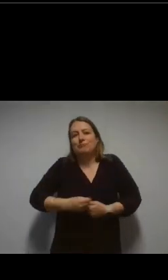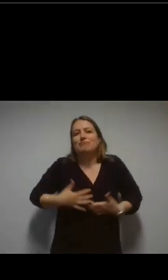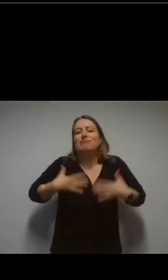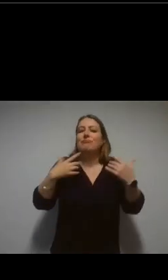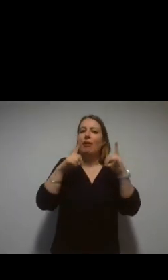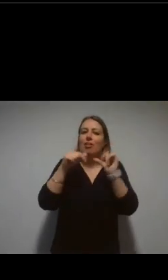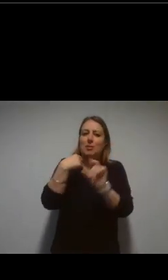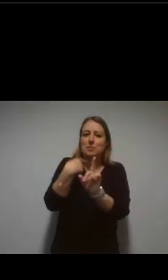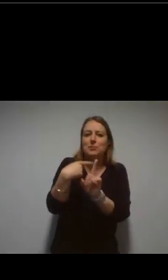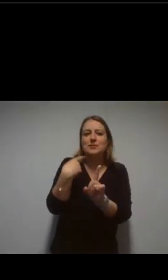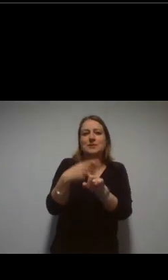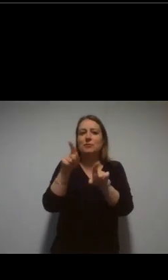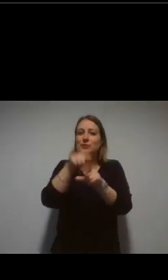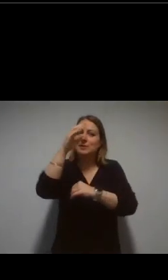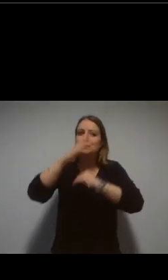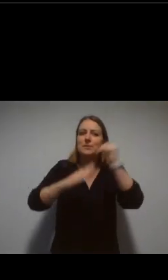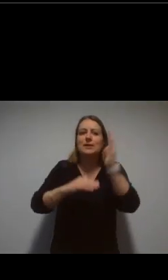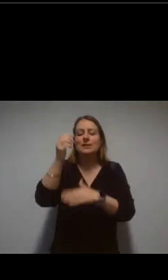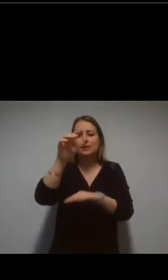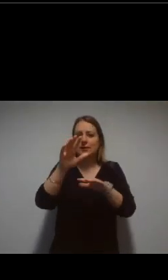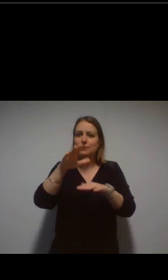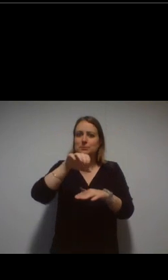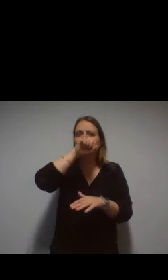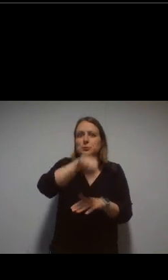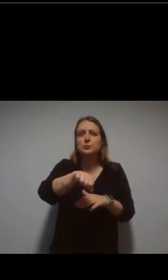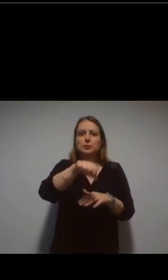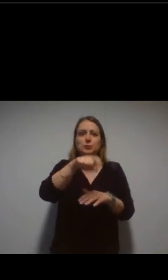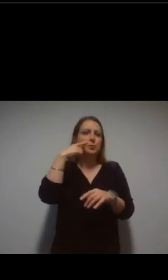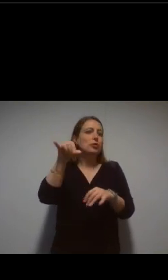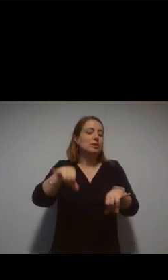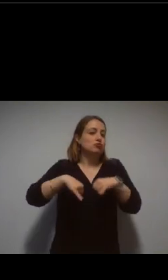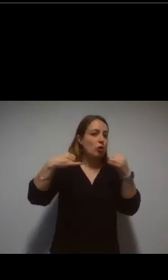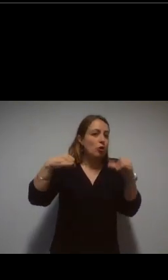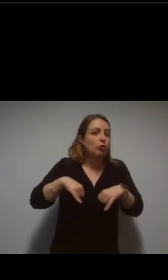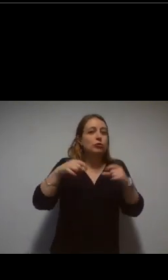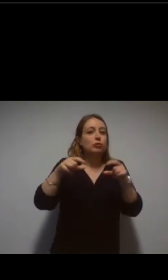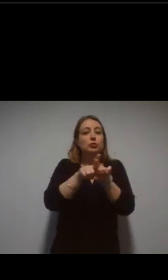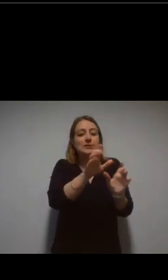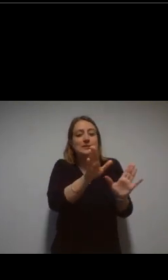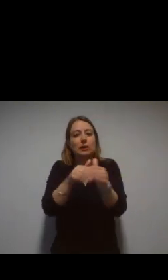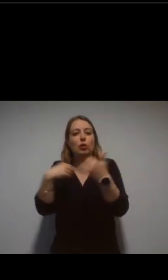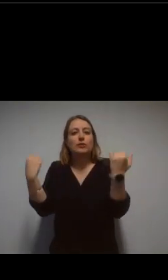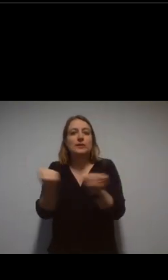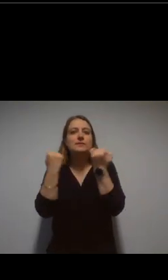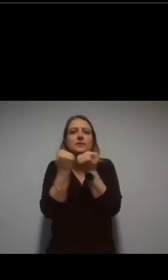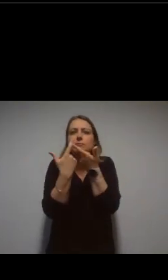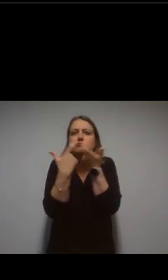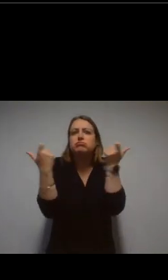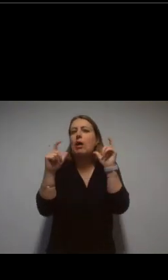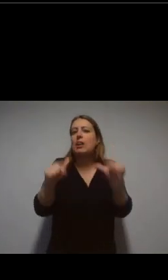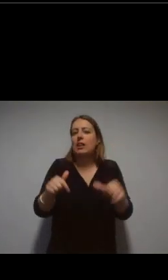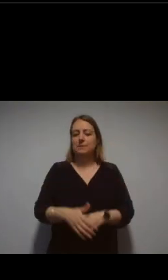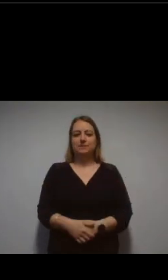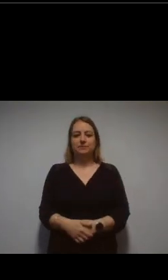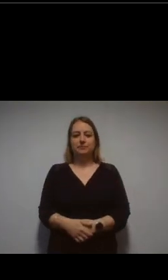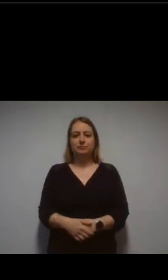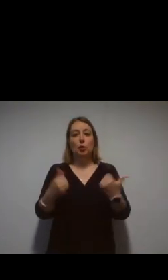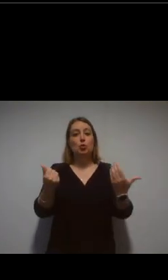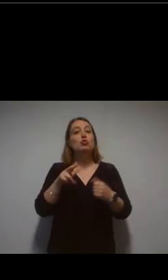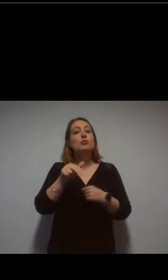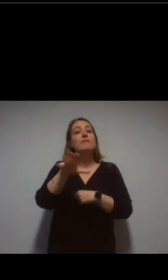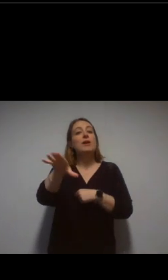jeunes, découvrir aussi les secteurs d'activité multiples que nous avons. Et aujourd'hui, nous accueillerons